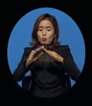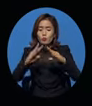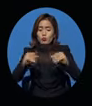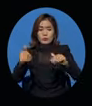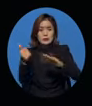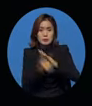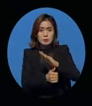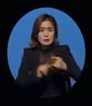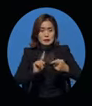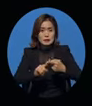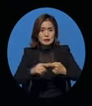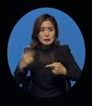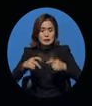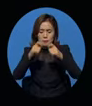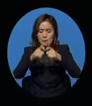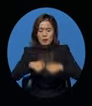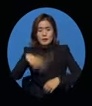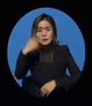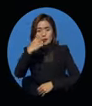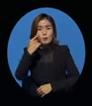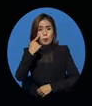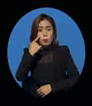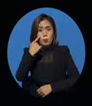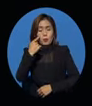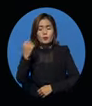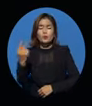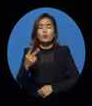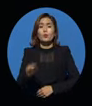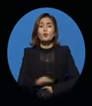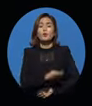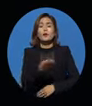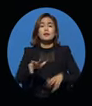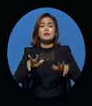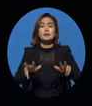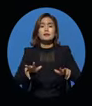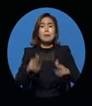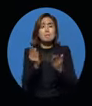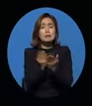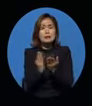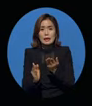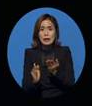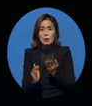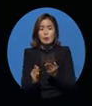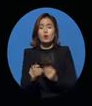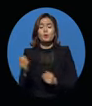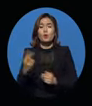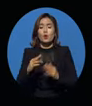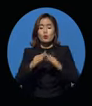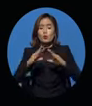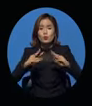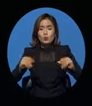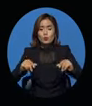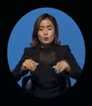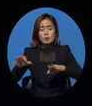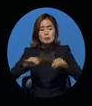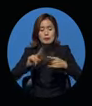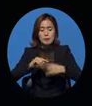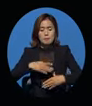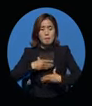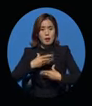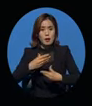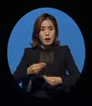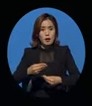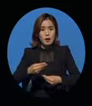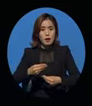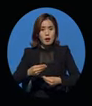다시 한번 면밀히 살펴보고 우리가 좀 현실과 좀 맞지 않고 또 부동산 시장을 안정시키는